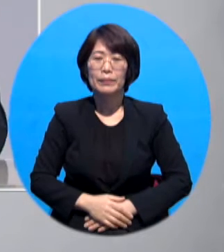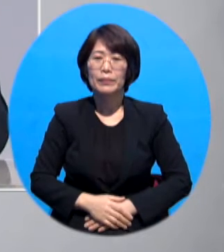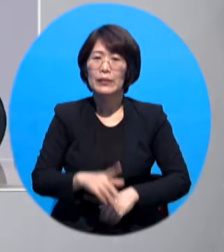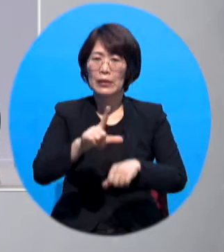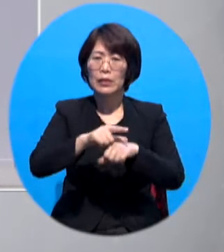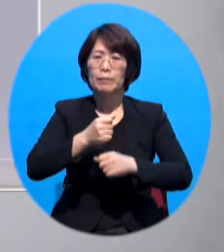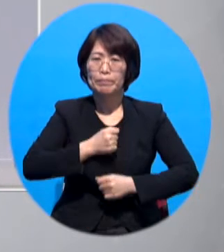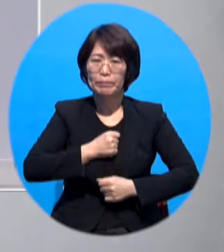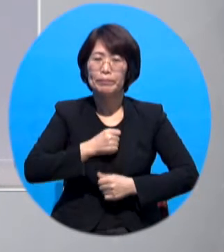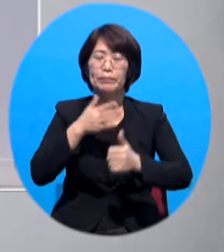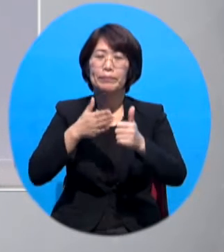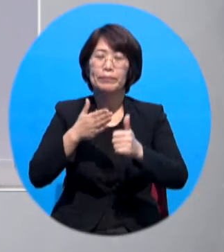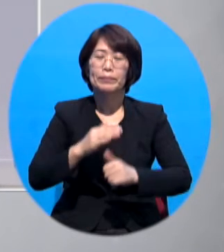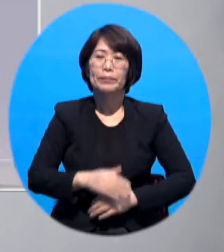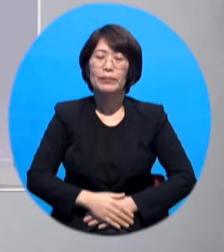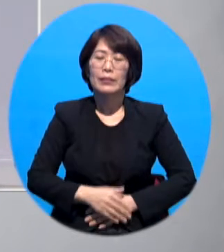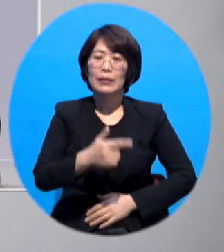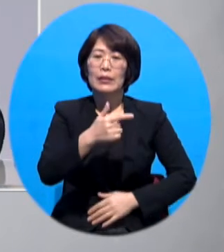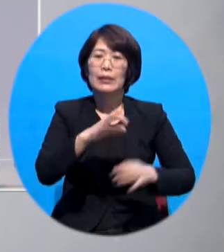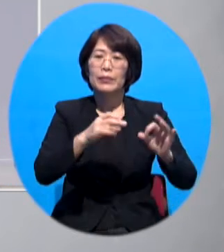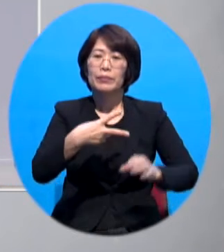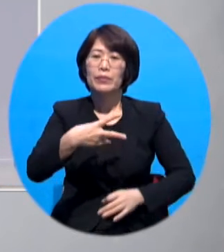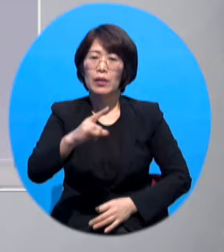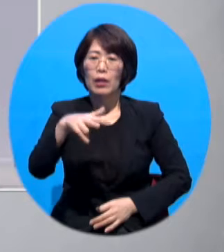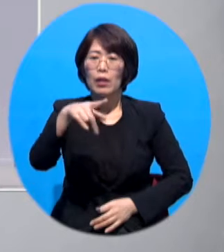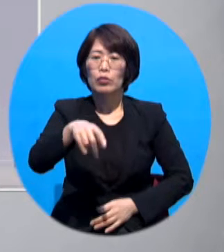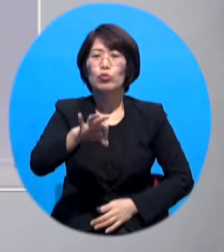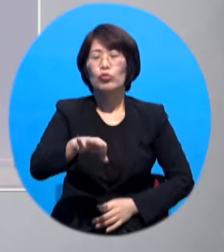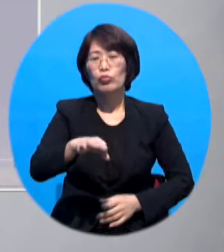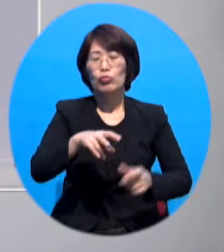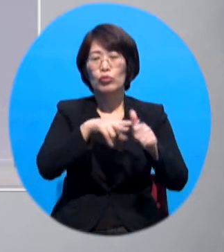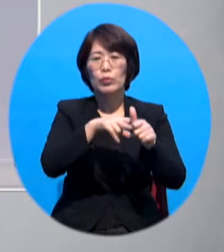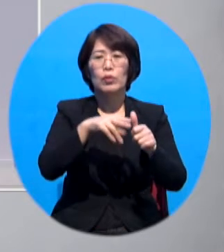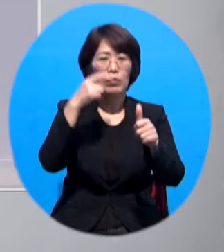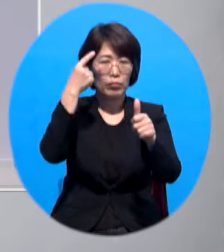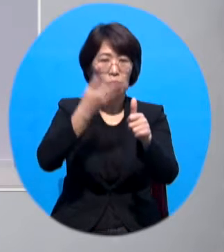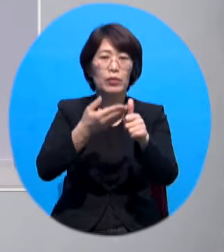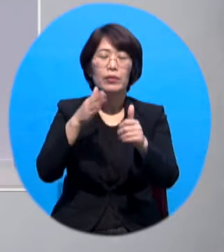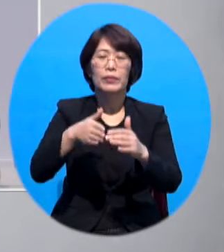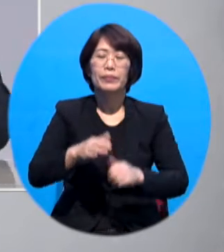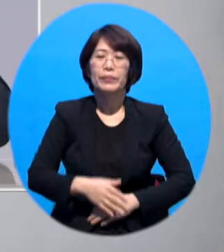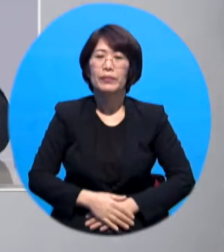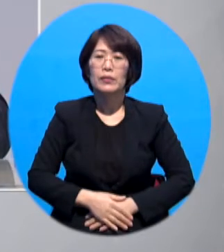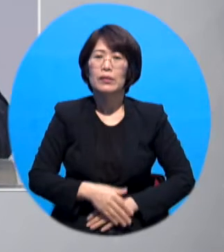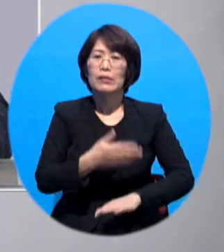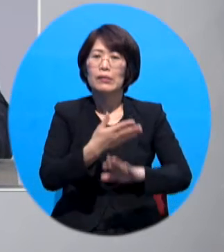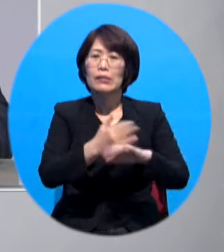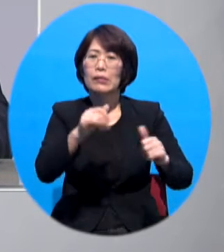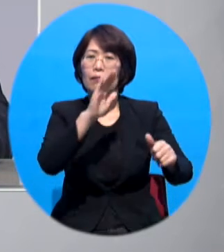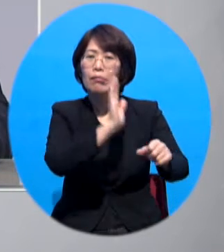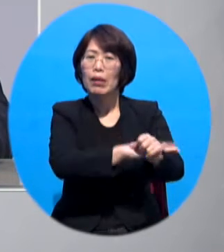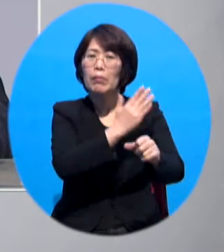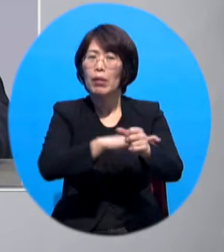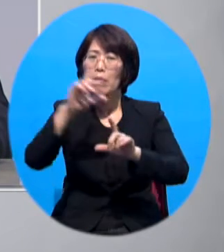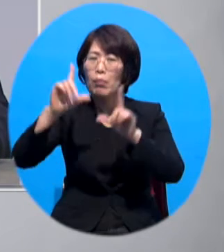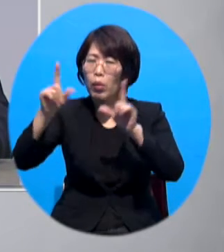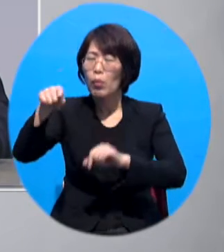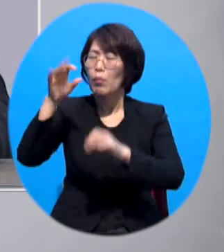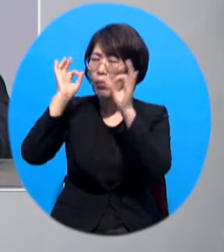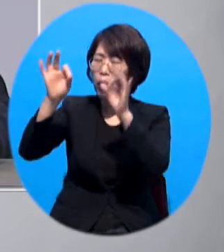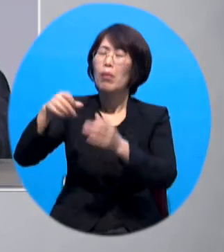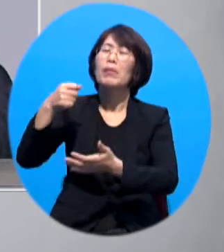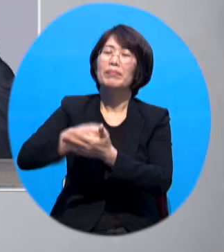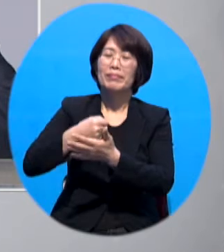시간엄수 해 주시기 바랍니다 김대중 후보 보충 질문 30초 입니다 예 나무 탄 맛 하는 모습이 너무나